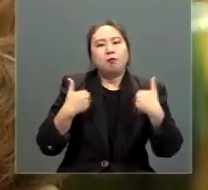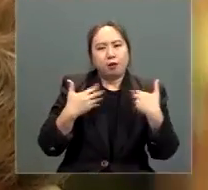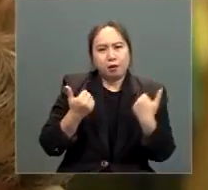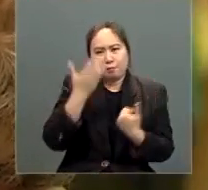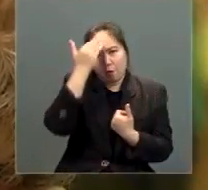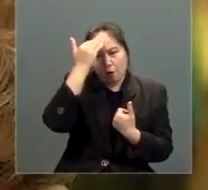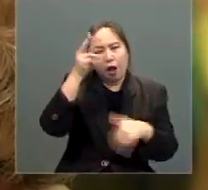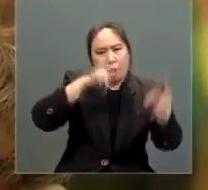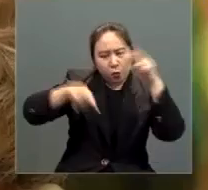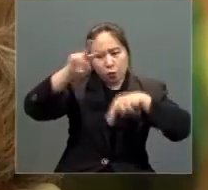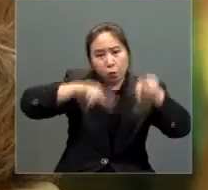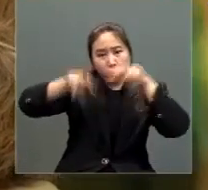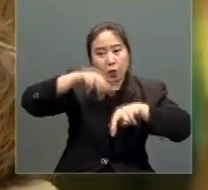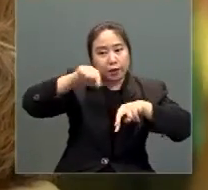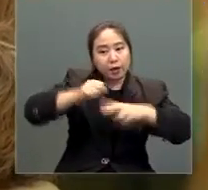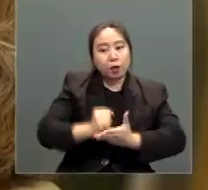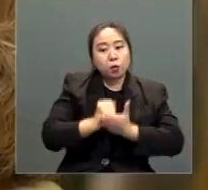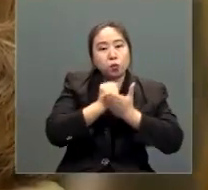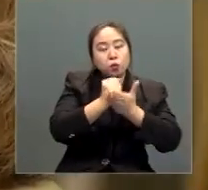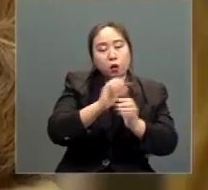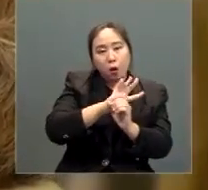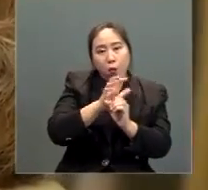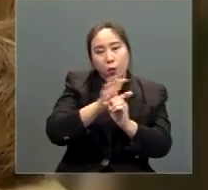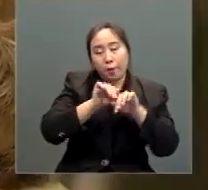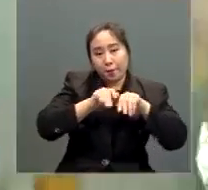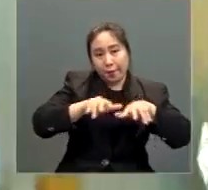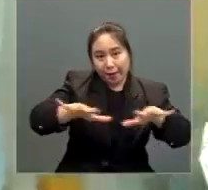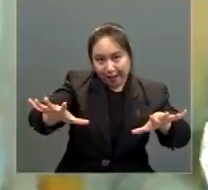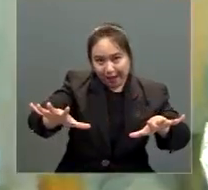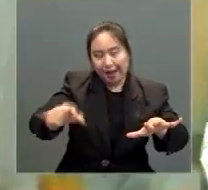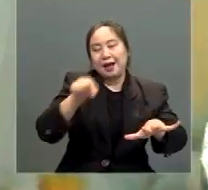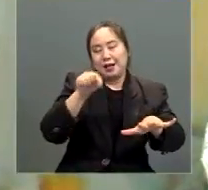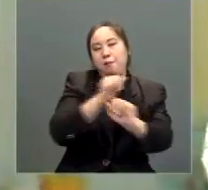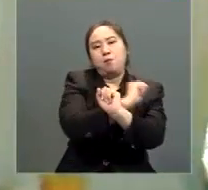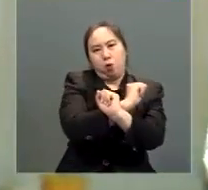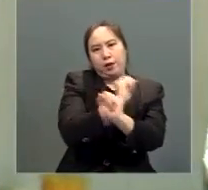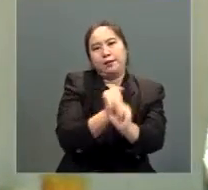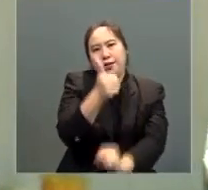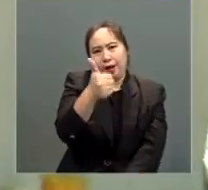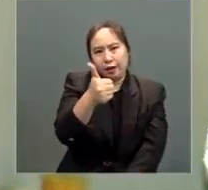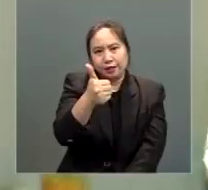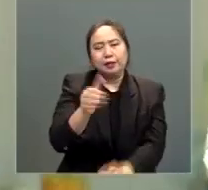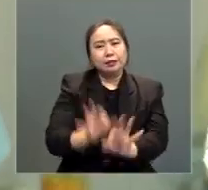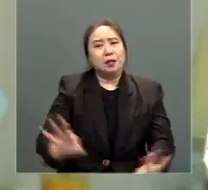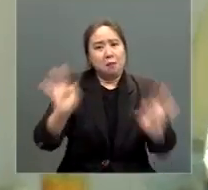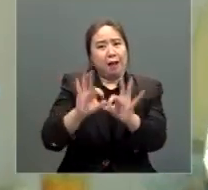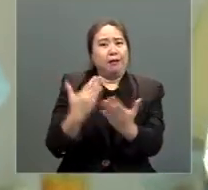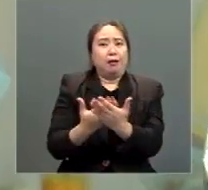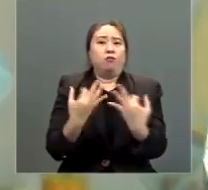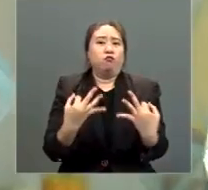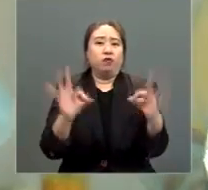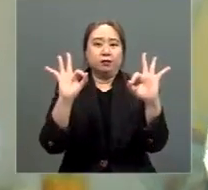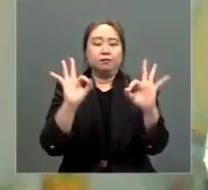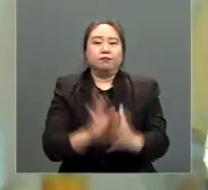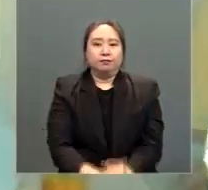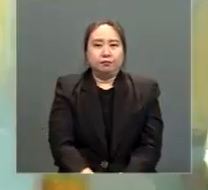การตรวจคัดกรองดังกล่าวเนี่ยจะช่วยสกัดกั้นการแพร่ระบาดได้ตั้งแต่ต้นทางและที่สำคัญก็คือว่าไม่ต้องเสียค่าใช้จ่ายใน